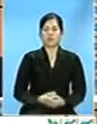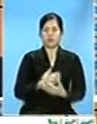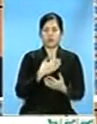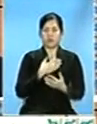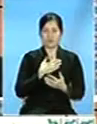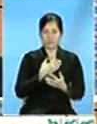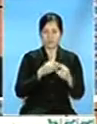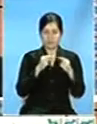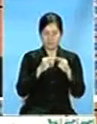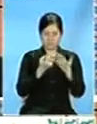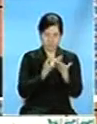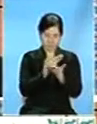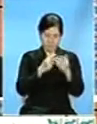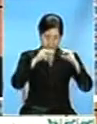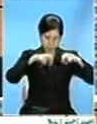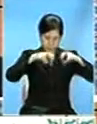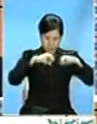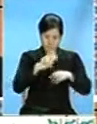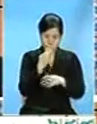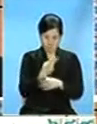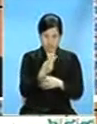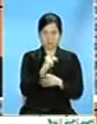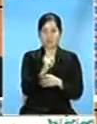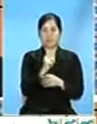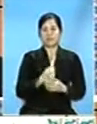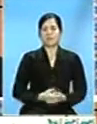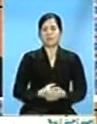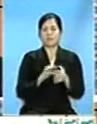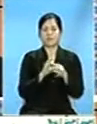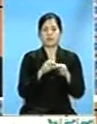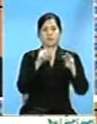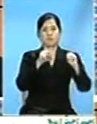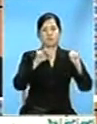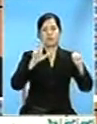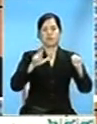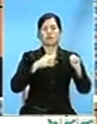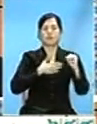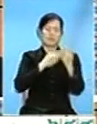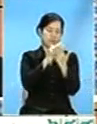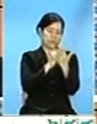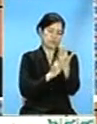ได้ศึกษาการแปลมาตรา3ของตัวกับผมแล้วนะครับ